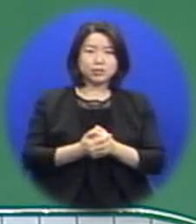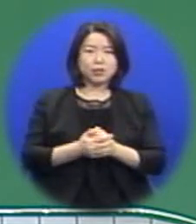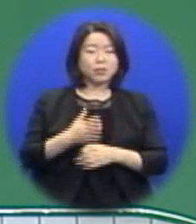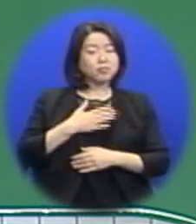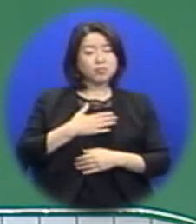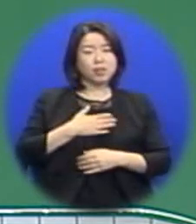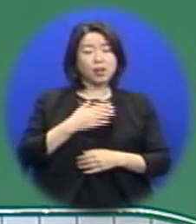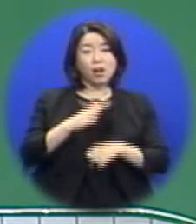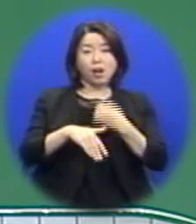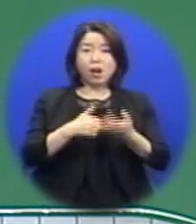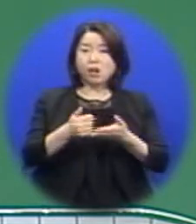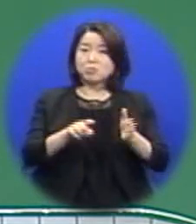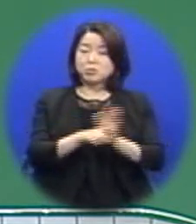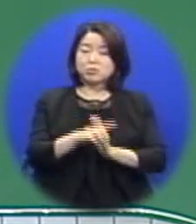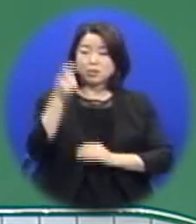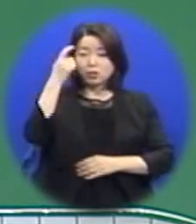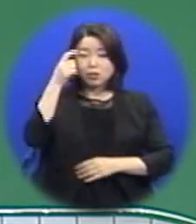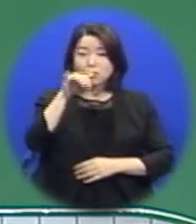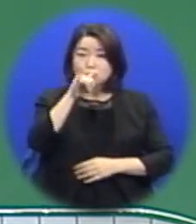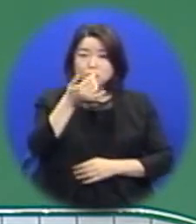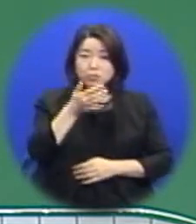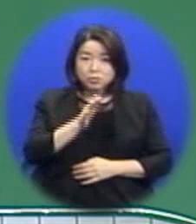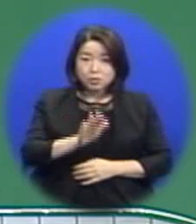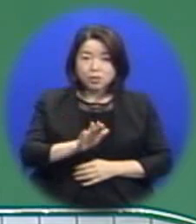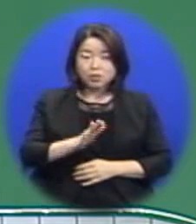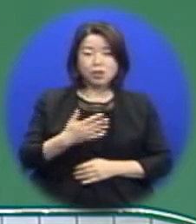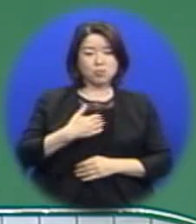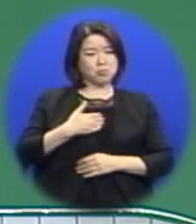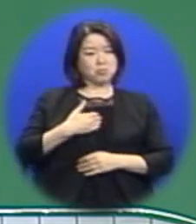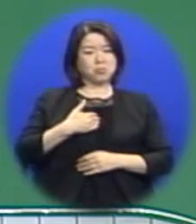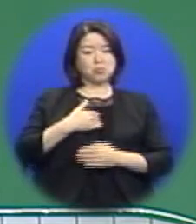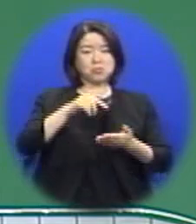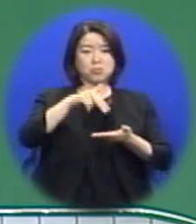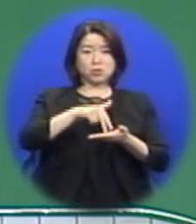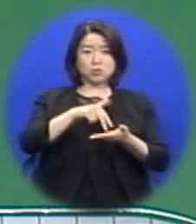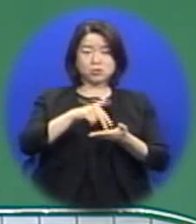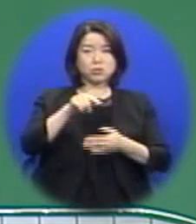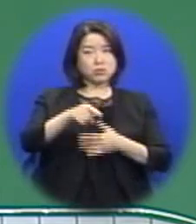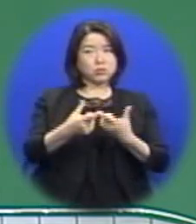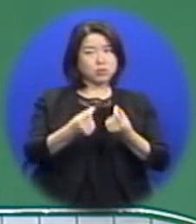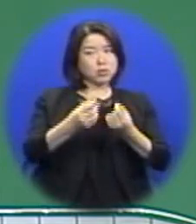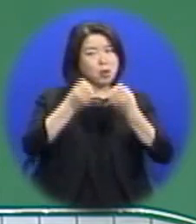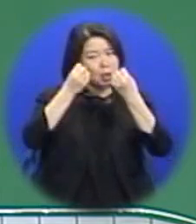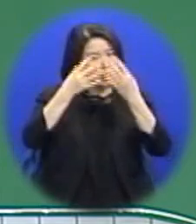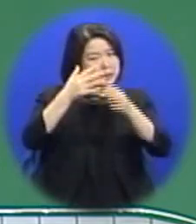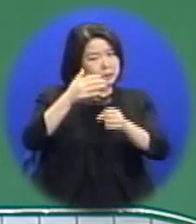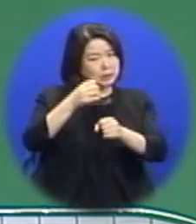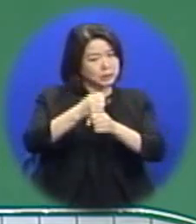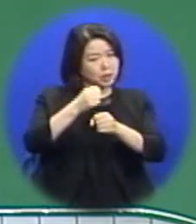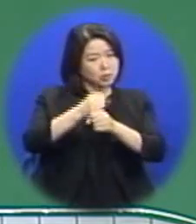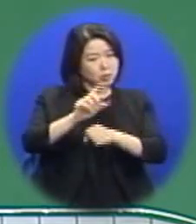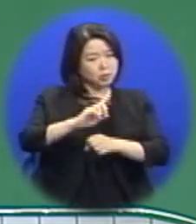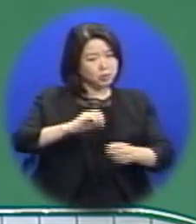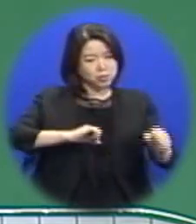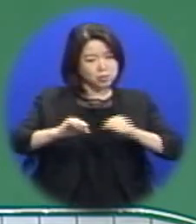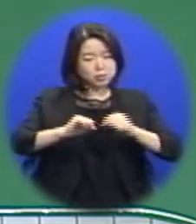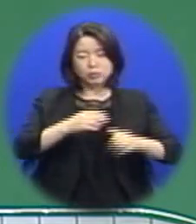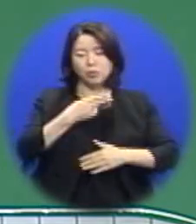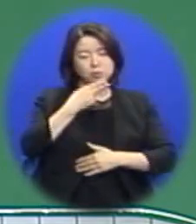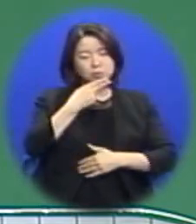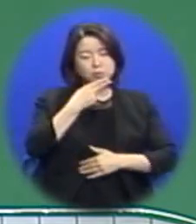나도 하나님 믿는다고 생각했지만 나에게는 하나님께서 그런 창조의 어떤 역사를 행해 주시지